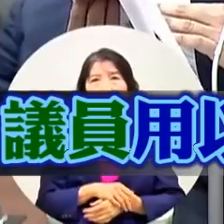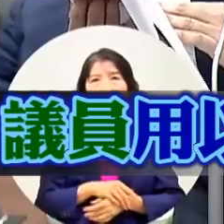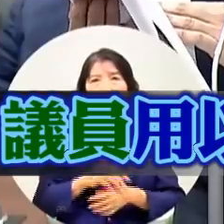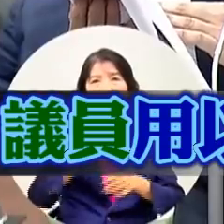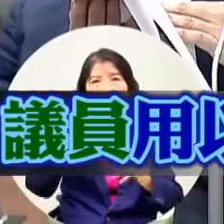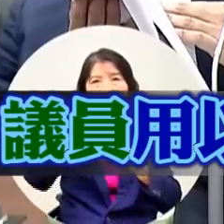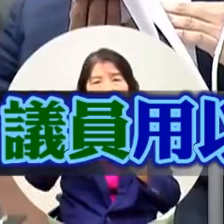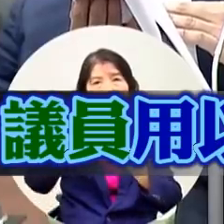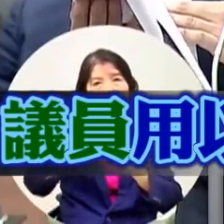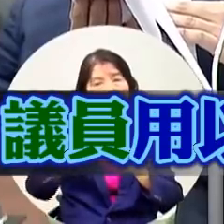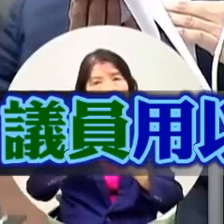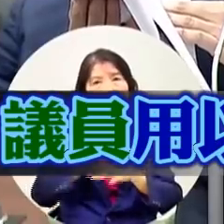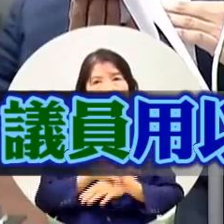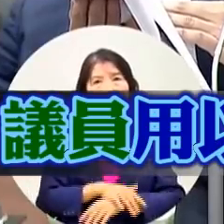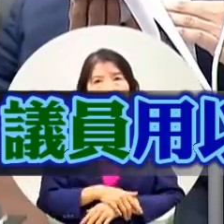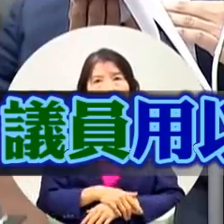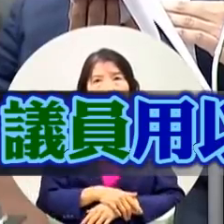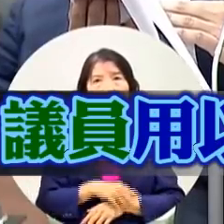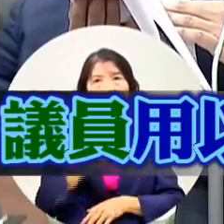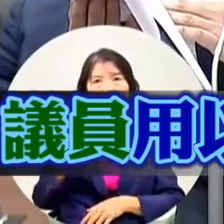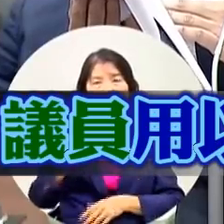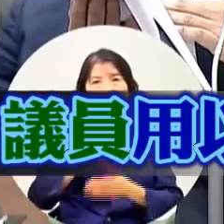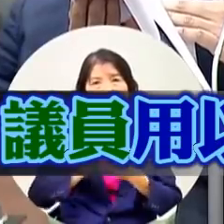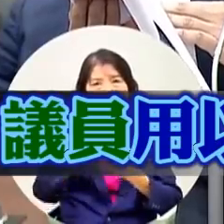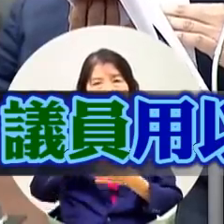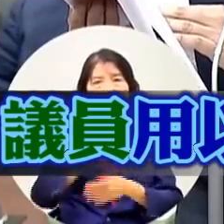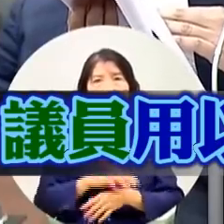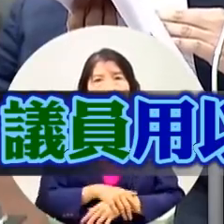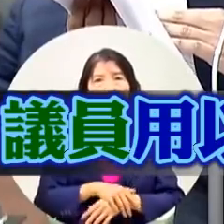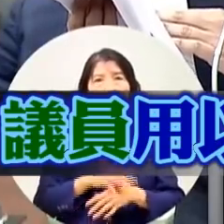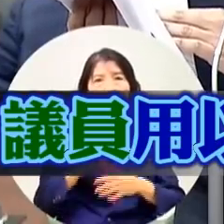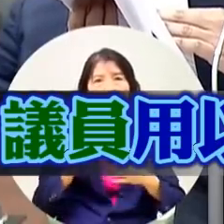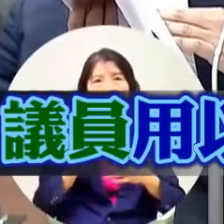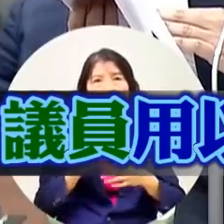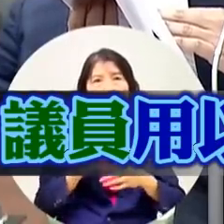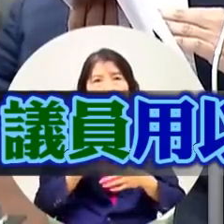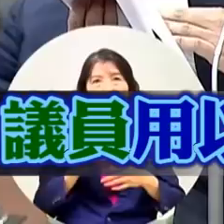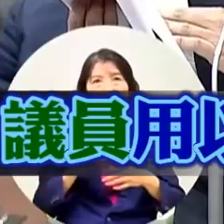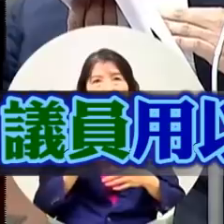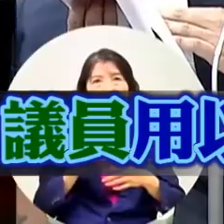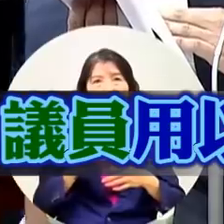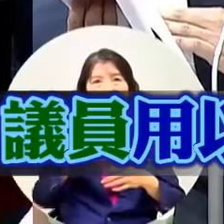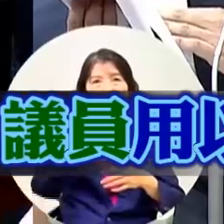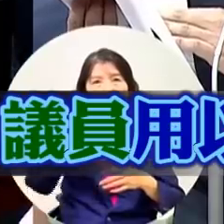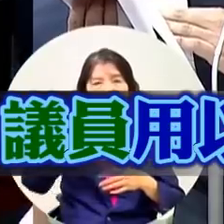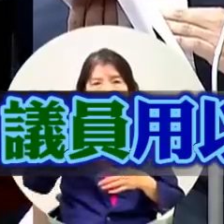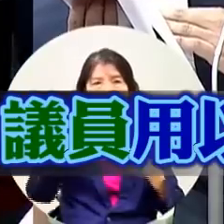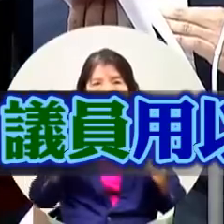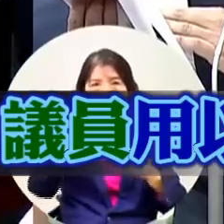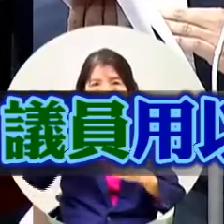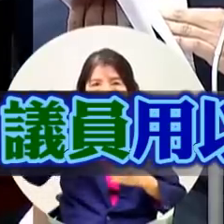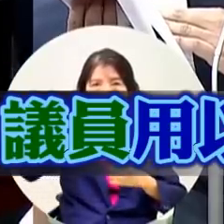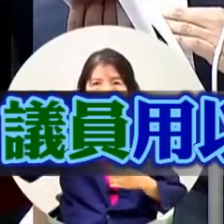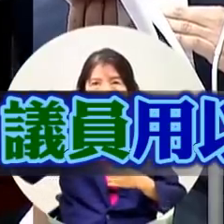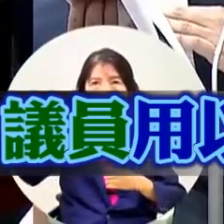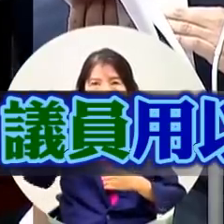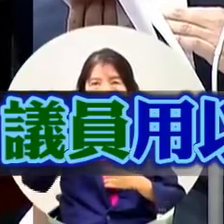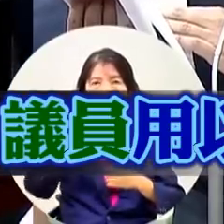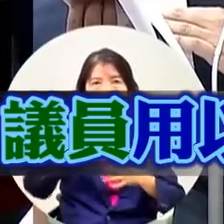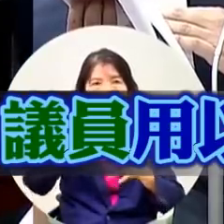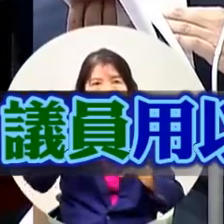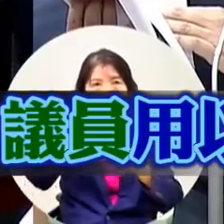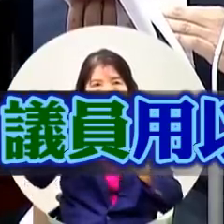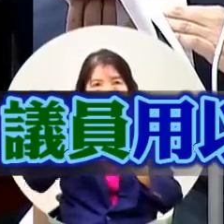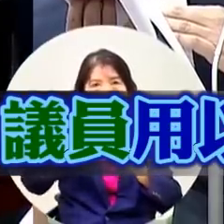加？ 我再跟议员报告一下，原本是2500， 会增加。